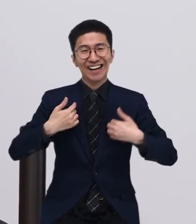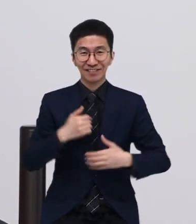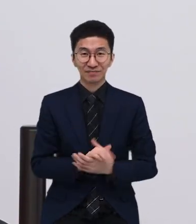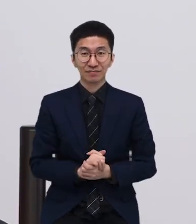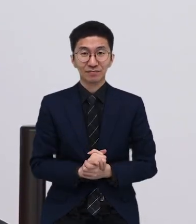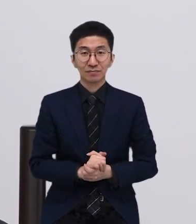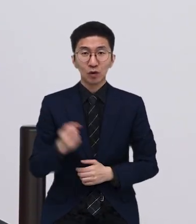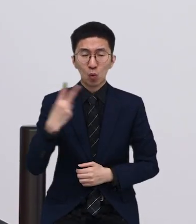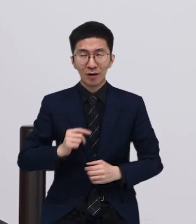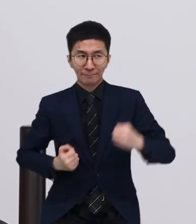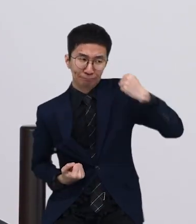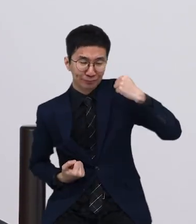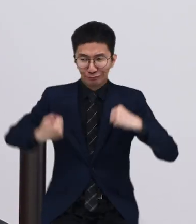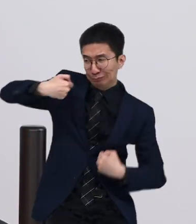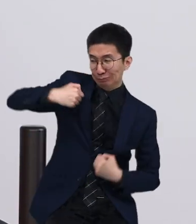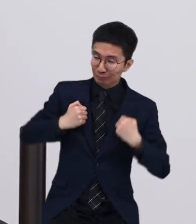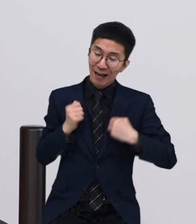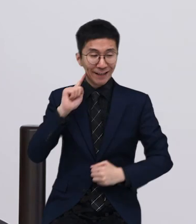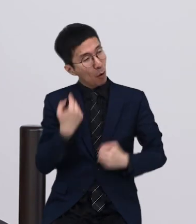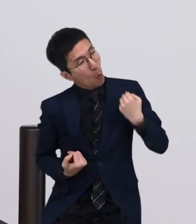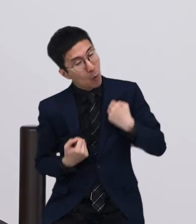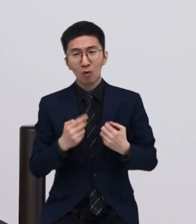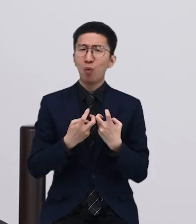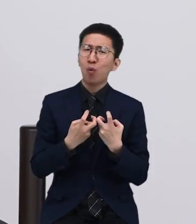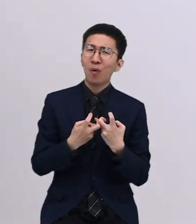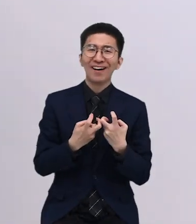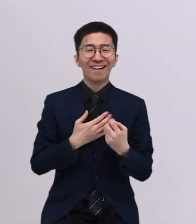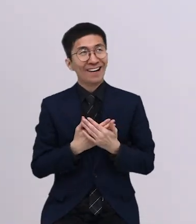너무 기쁘고요. 또 한편으로는 포즈를